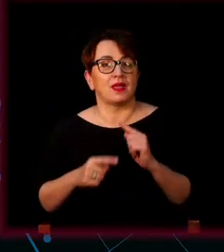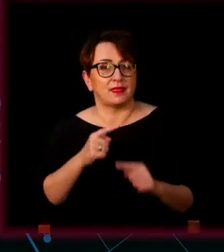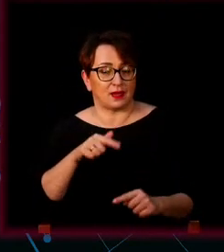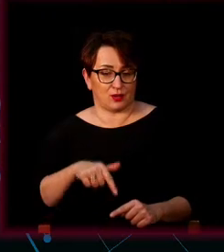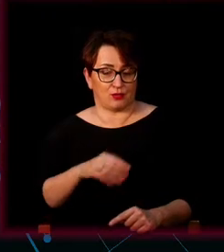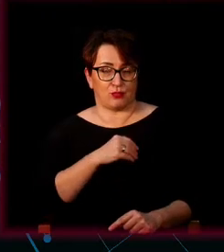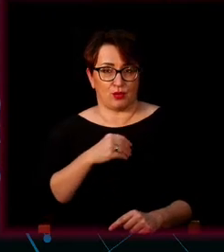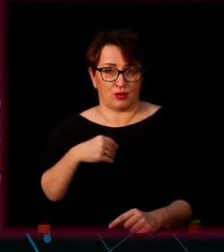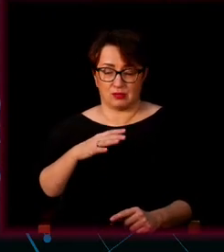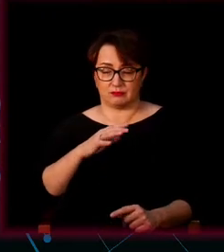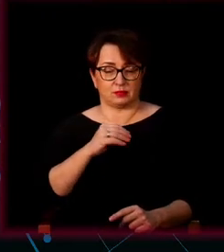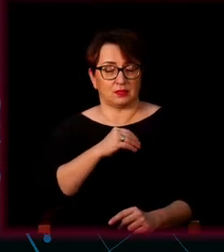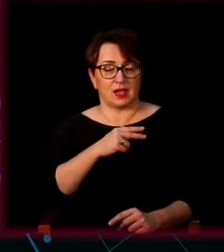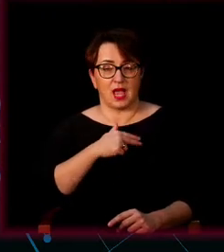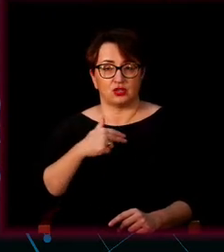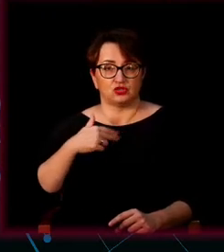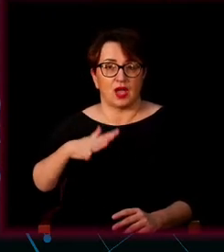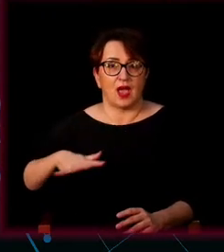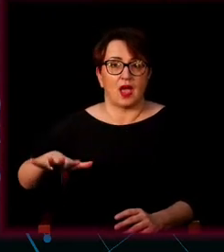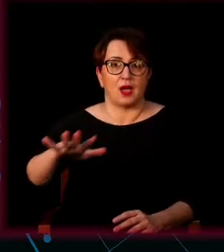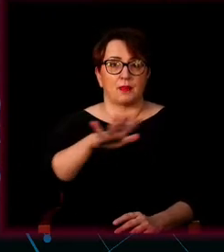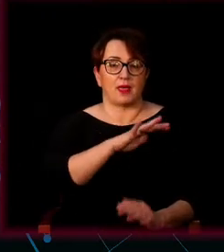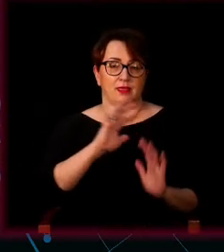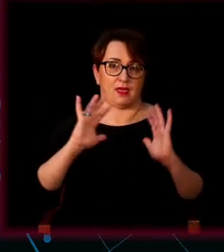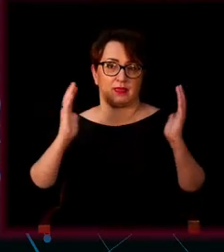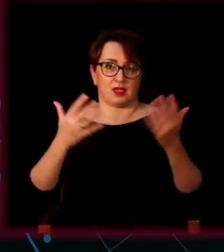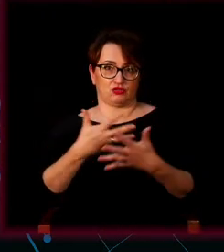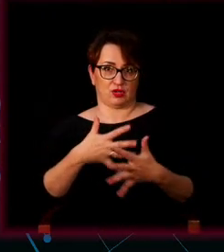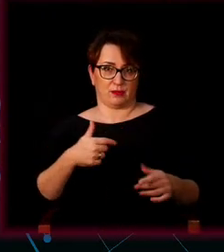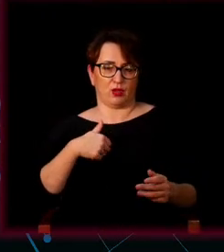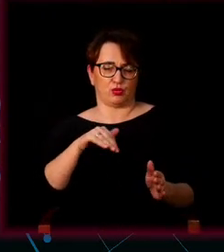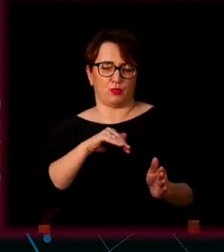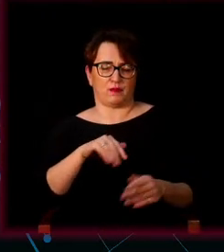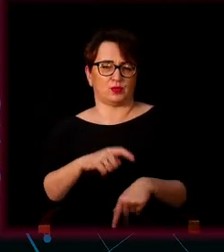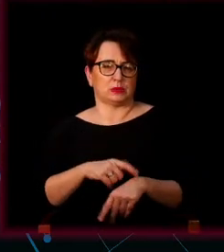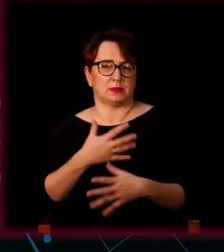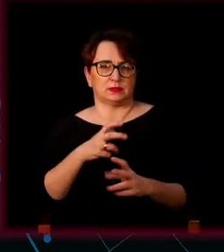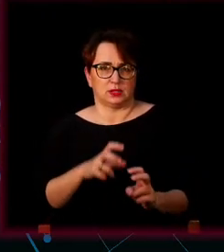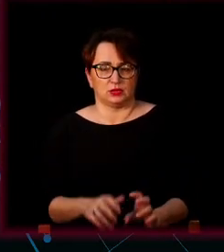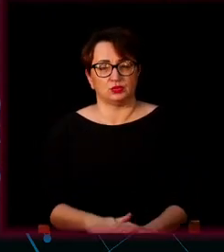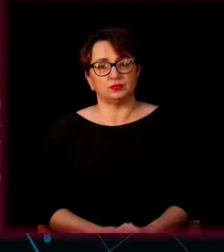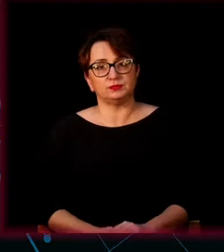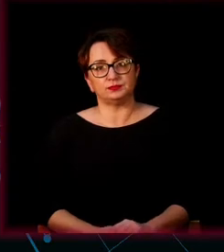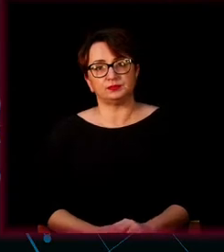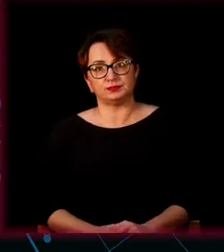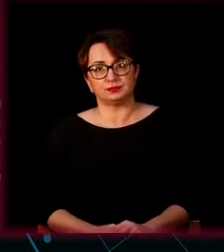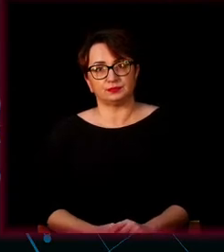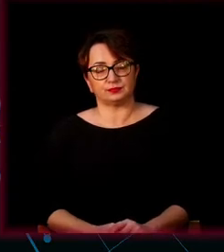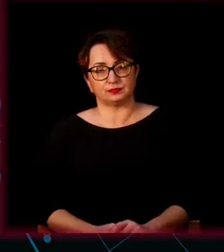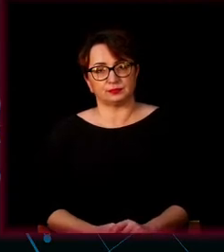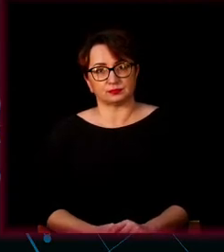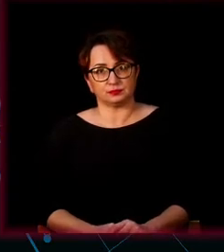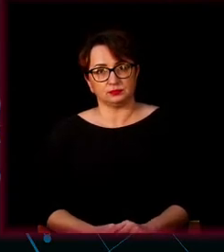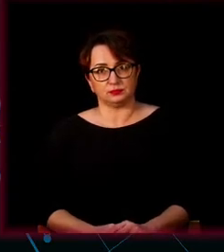na naszej planecie. Natomiast to pominę też w tym momencie.